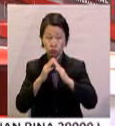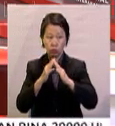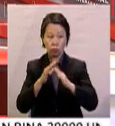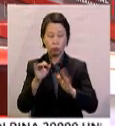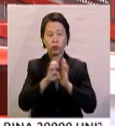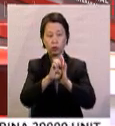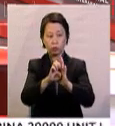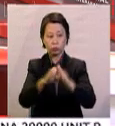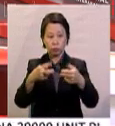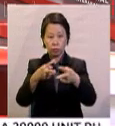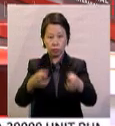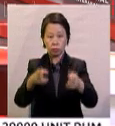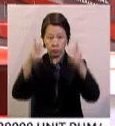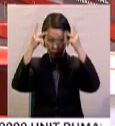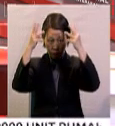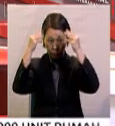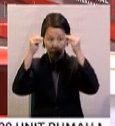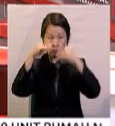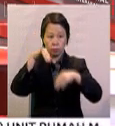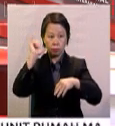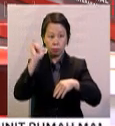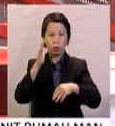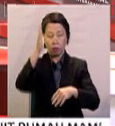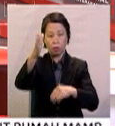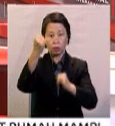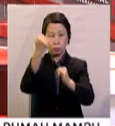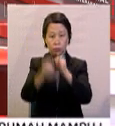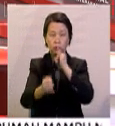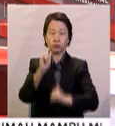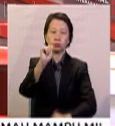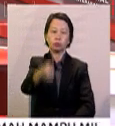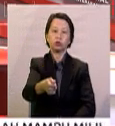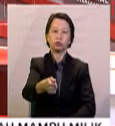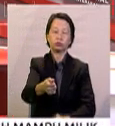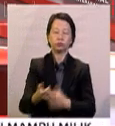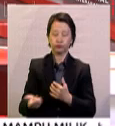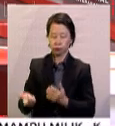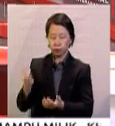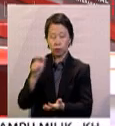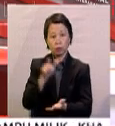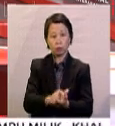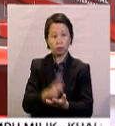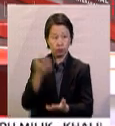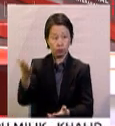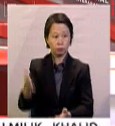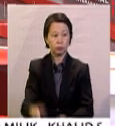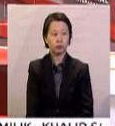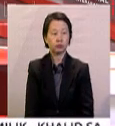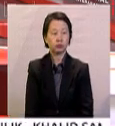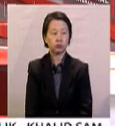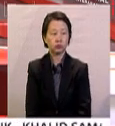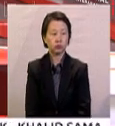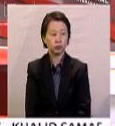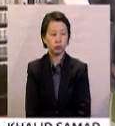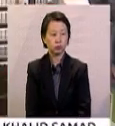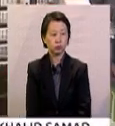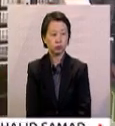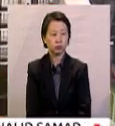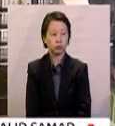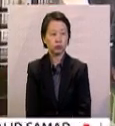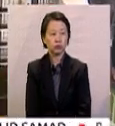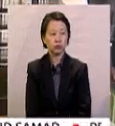pada ekspo yang dilancarkan oleh Perdana Menteri semalam dan akan berakhir esok. Laporan Azni Fatin Anwar.